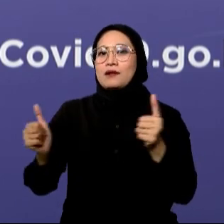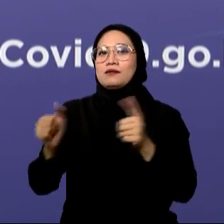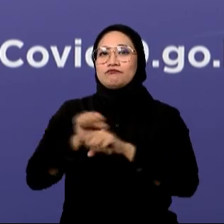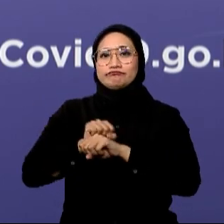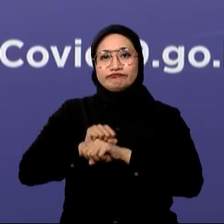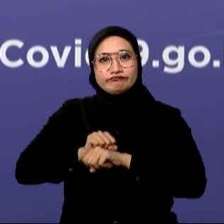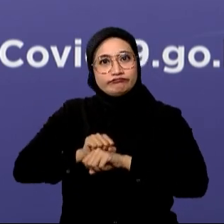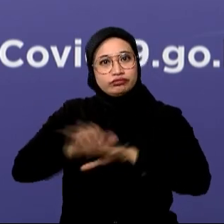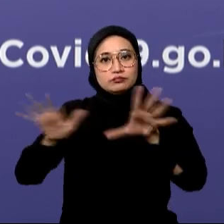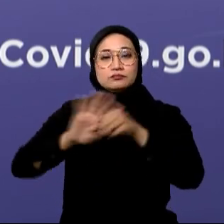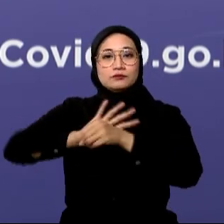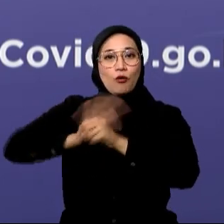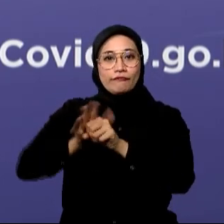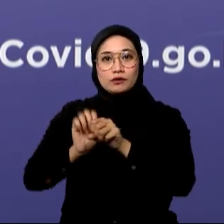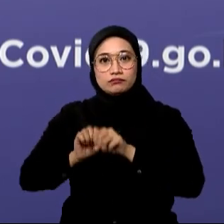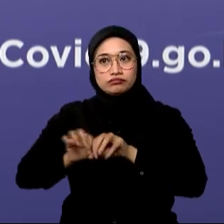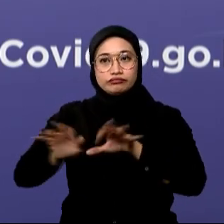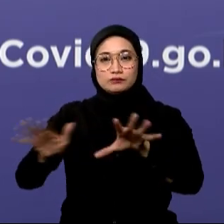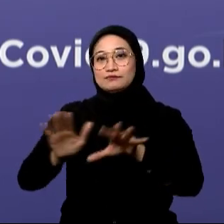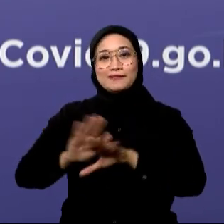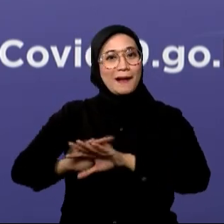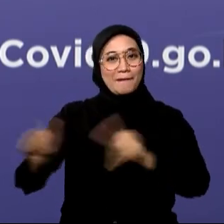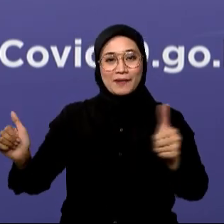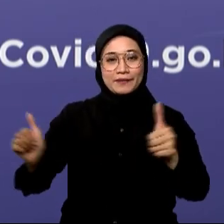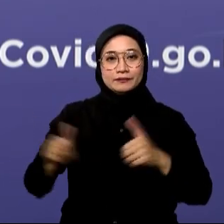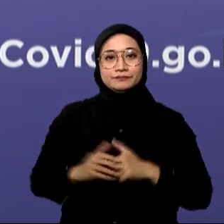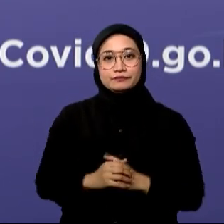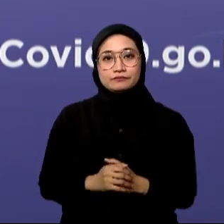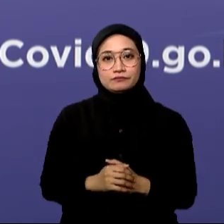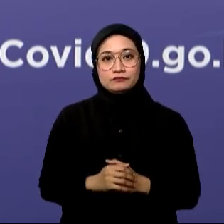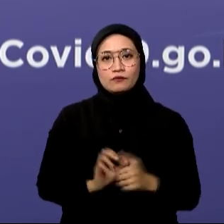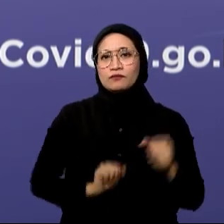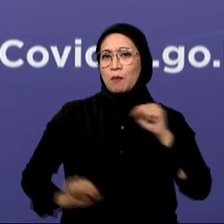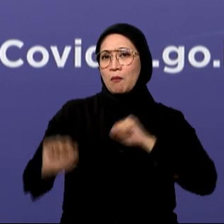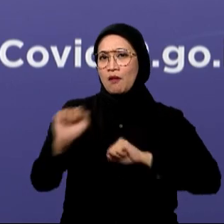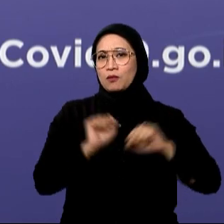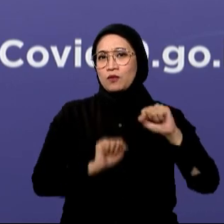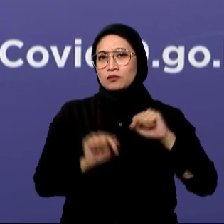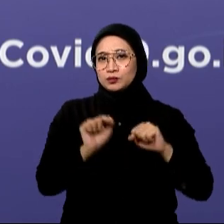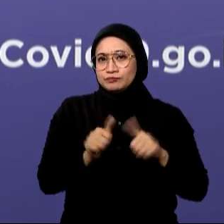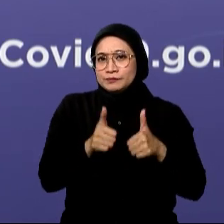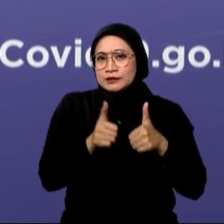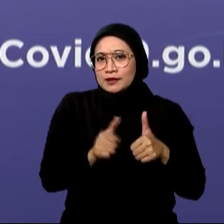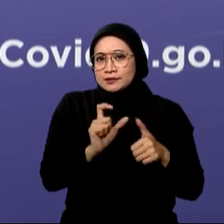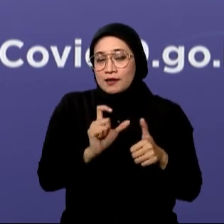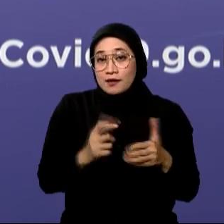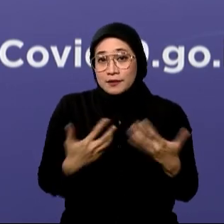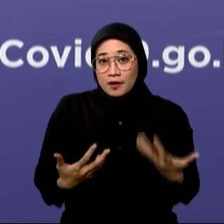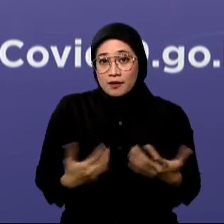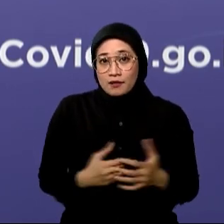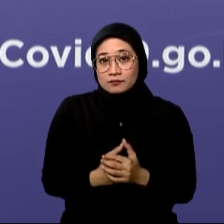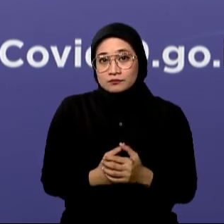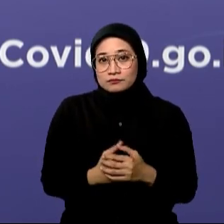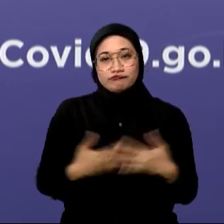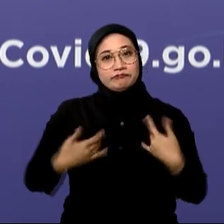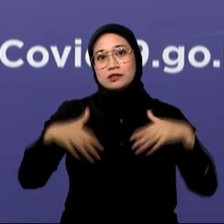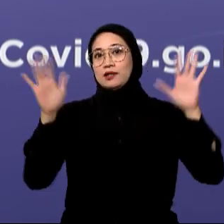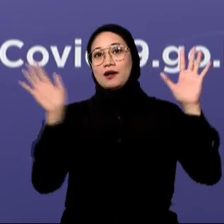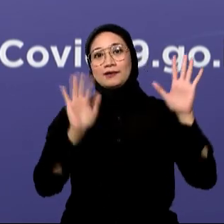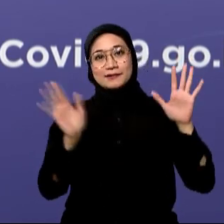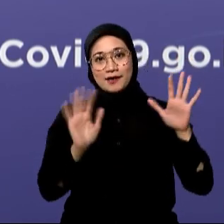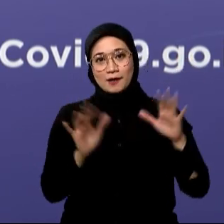penularan COVID-19. Kita bisa melaksanakan ini dengan kebersamaan, tidak menyerah,